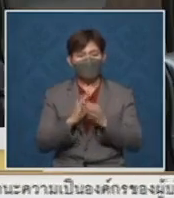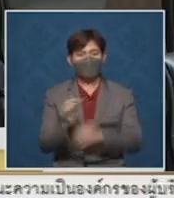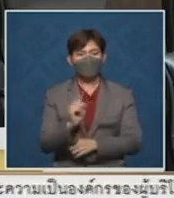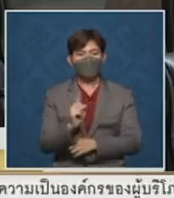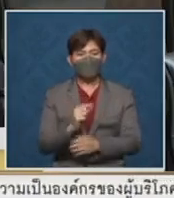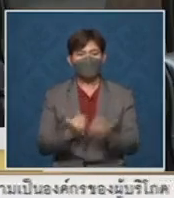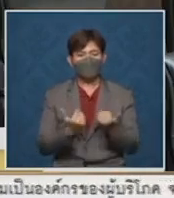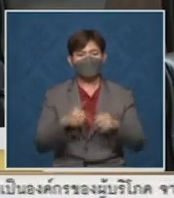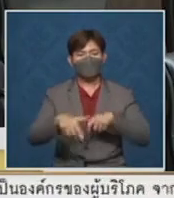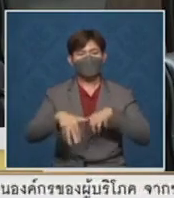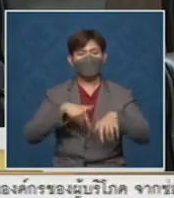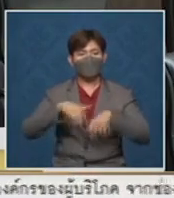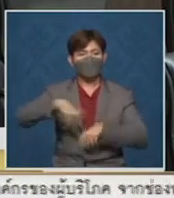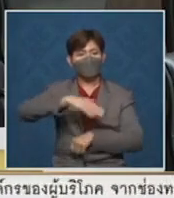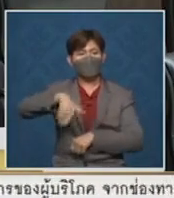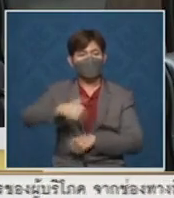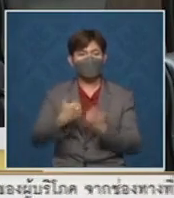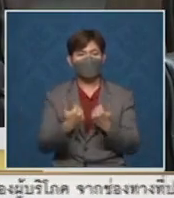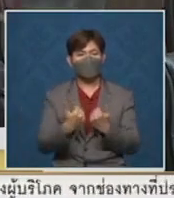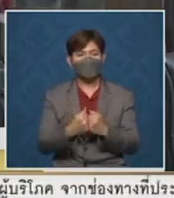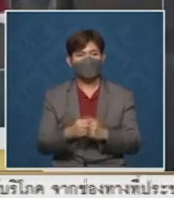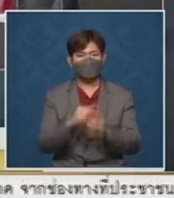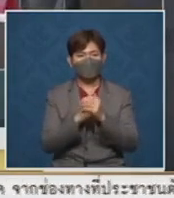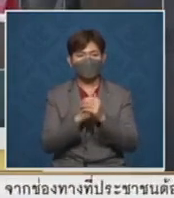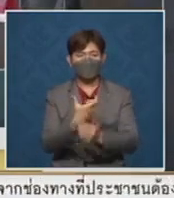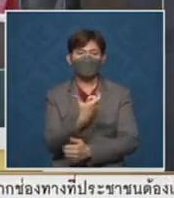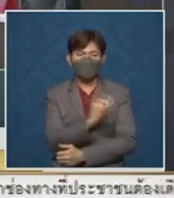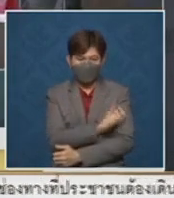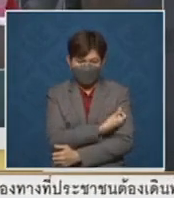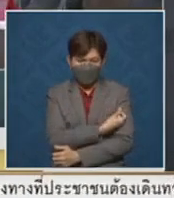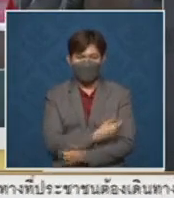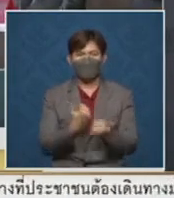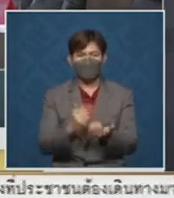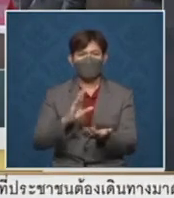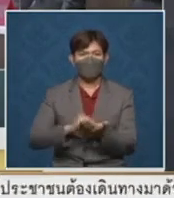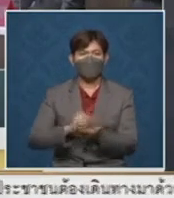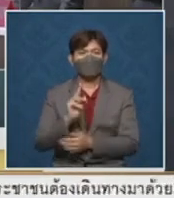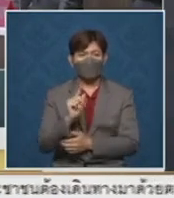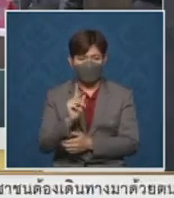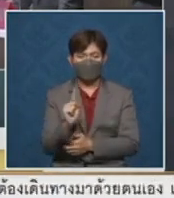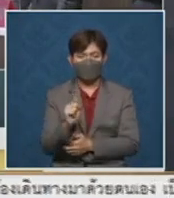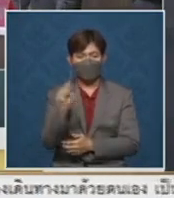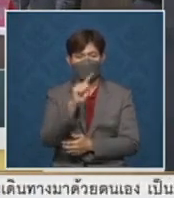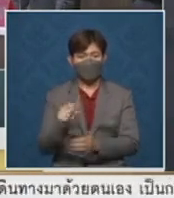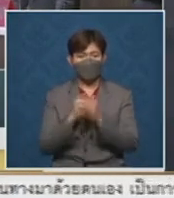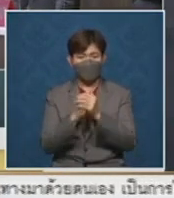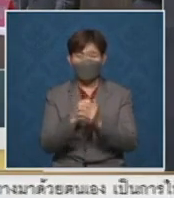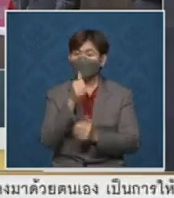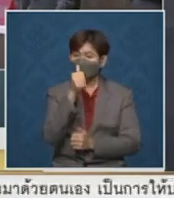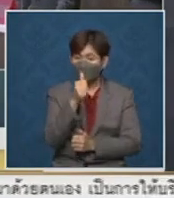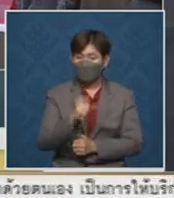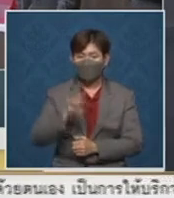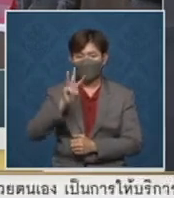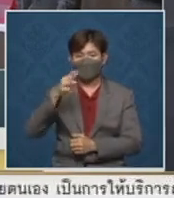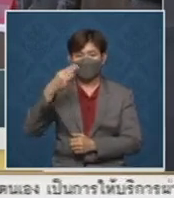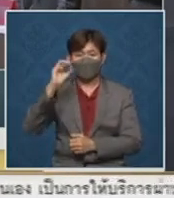ควบคุมโรคหลายต่อหลายตัวสามารถปรับใช้ได้เลยโดยไม่ต้องตั้งใหม่แล้วเอาทหารมาคุมเหมือนที่กำลังทำอยู่ผมจะยกตัวอย่างให้เห็นภ